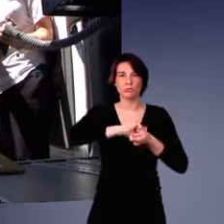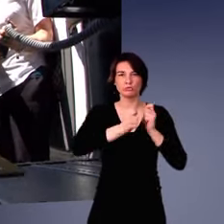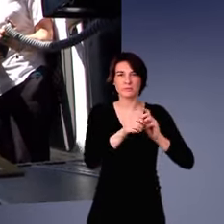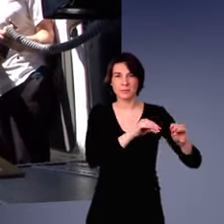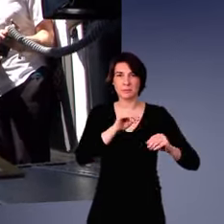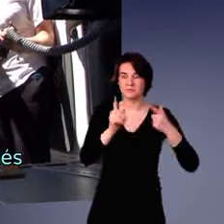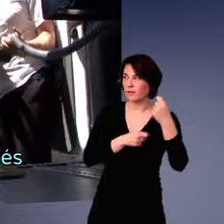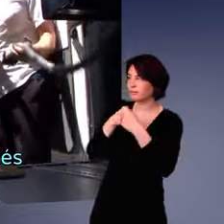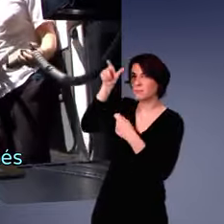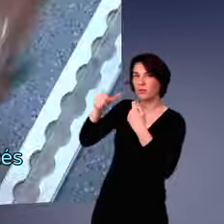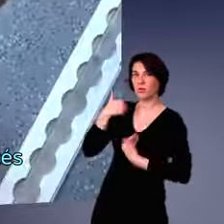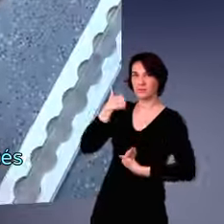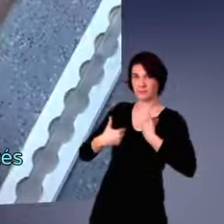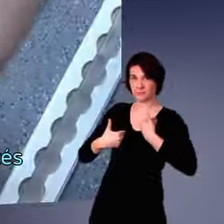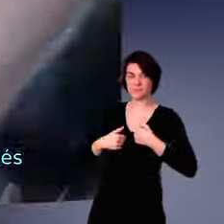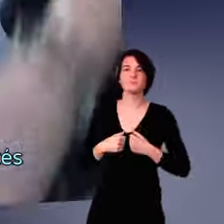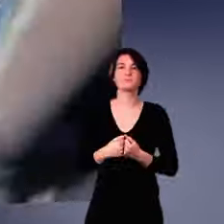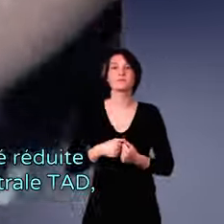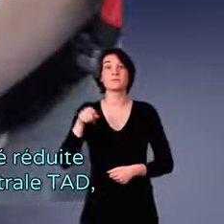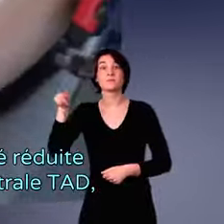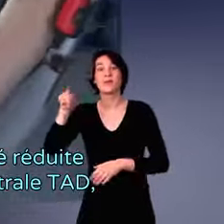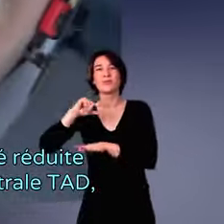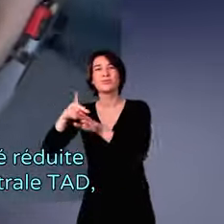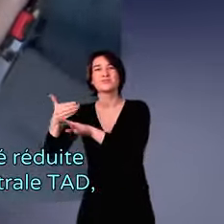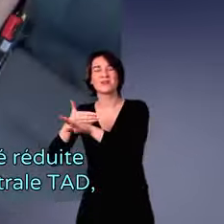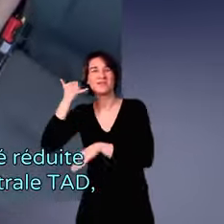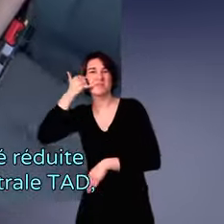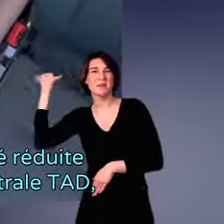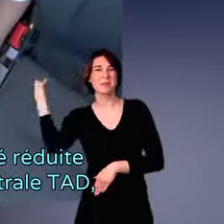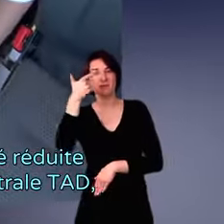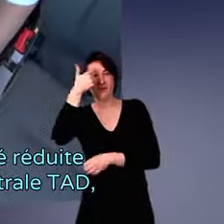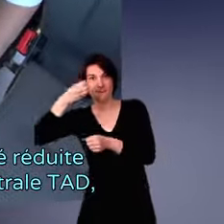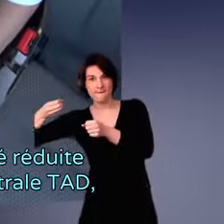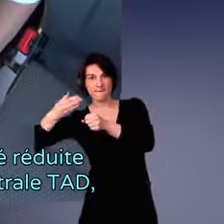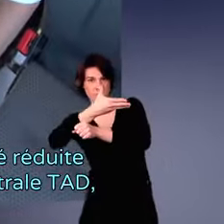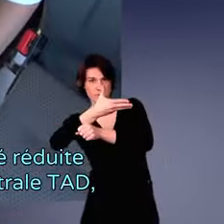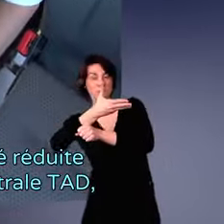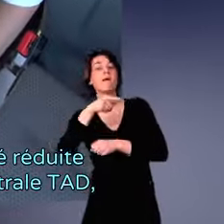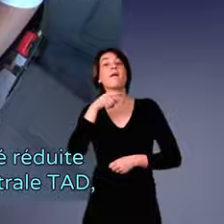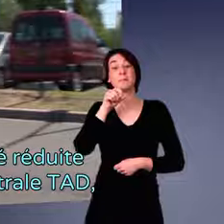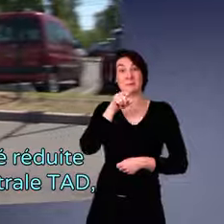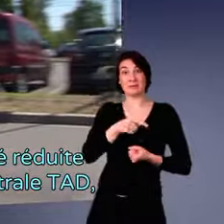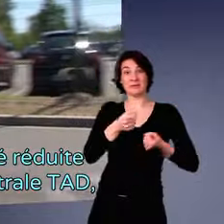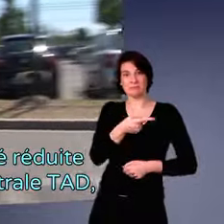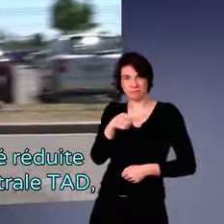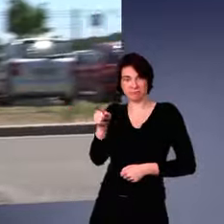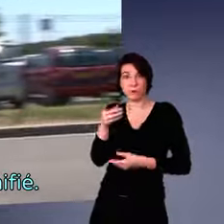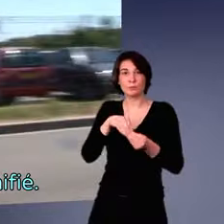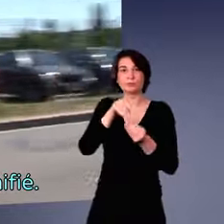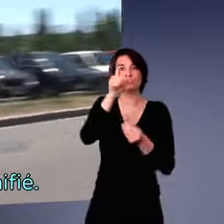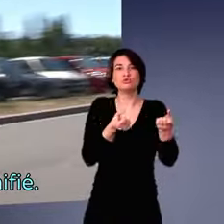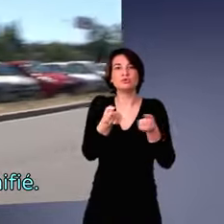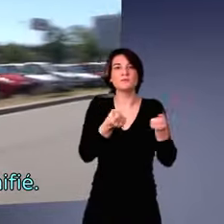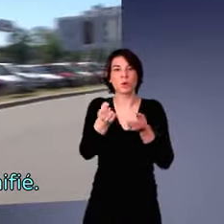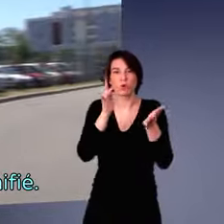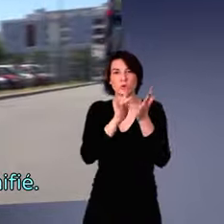handicapés ces véhicules sont injectés dans le réseau dès qu'une personne à mobilité réduite a fait une réservation par la centrale TAD 2